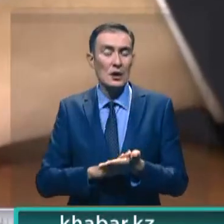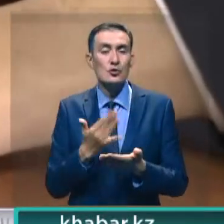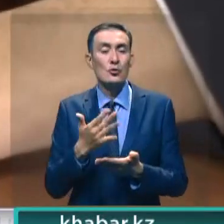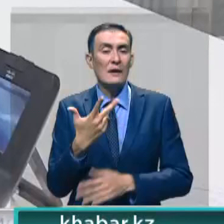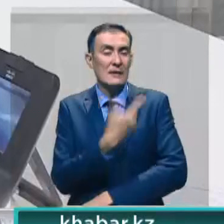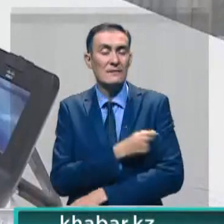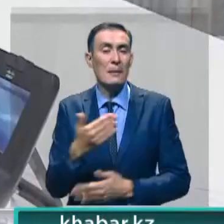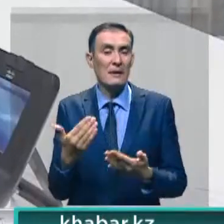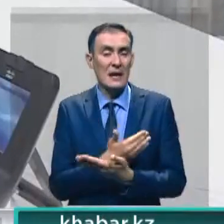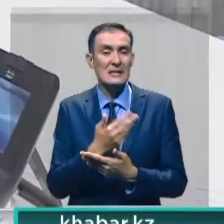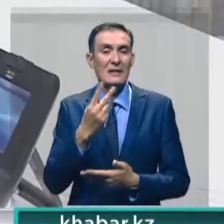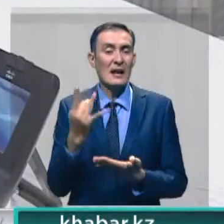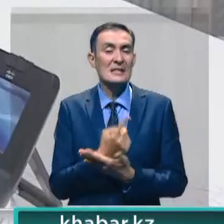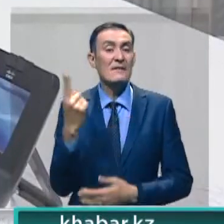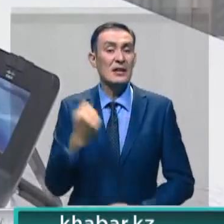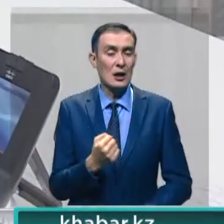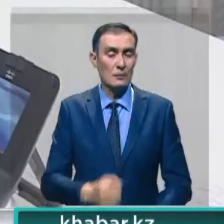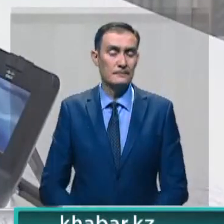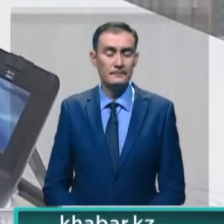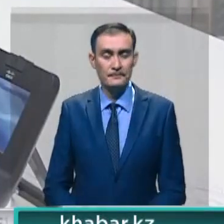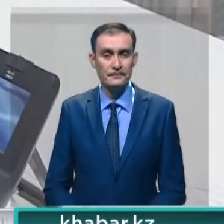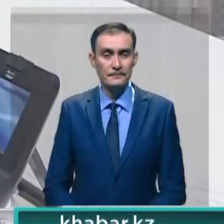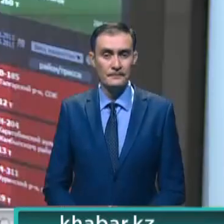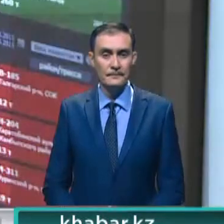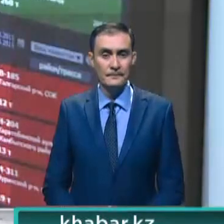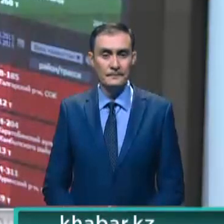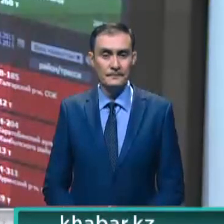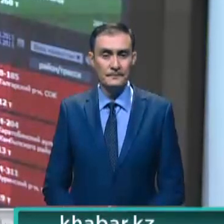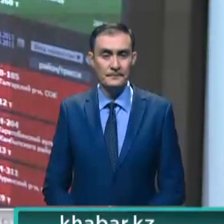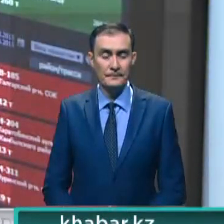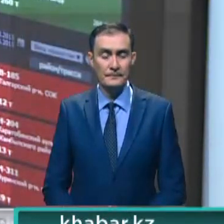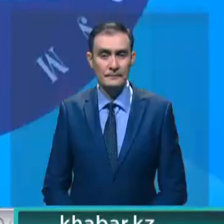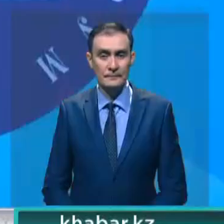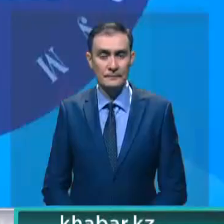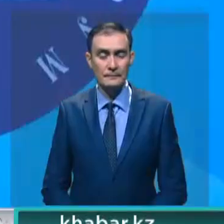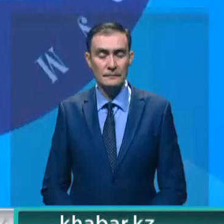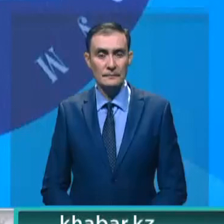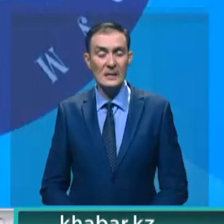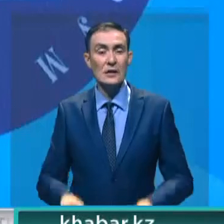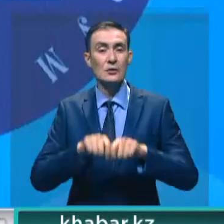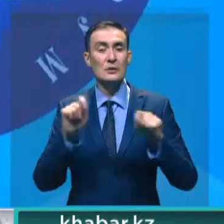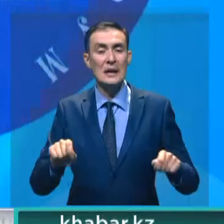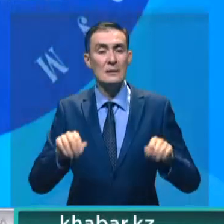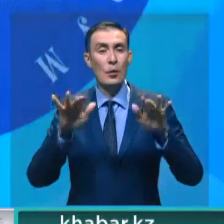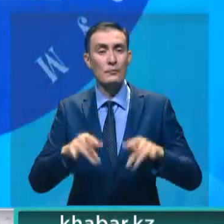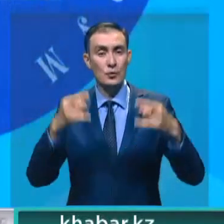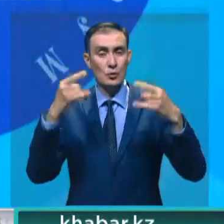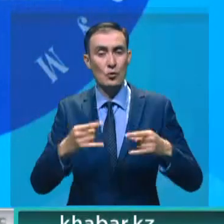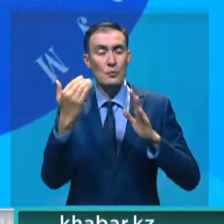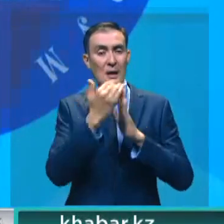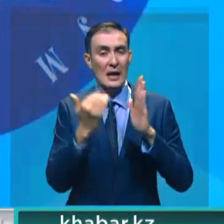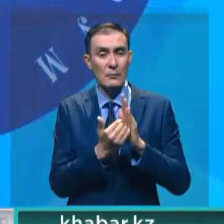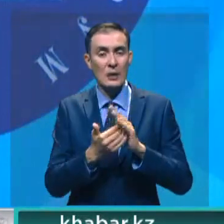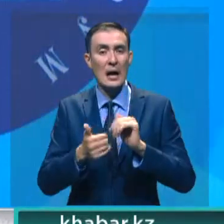фонда, который обновляется 2 раза в неделю. Асем Кащегулова, итоги дня. Создать онлайн-платформу для